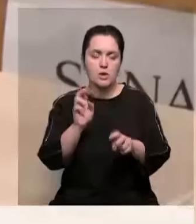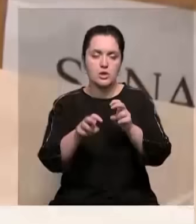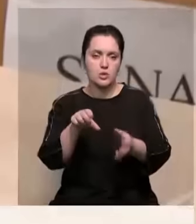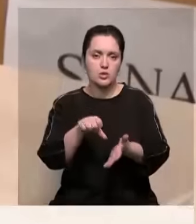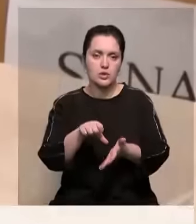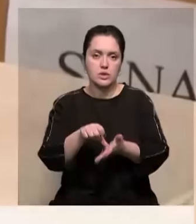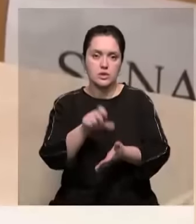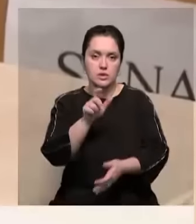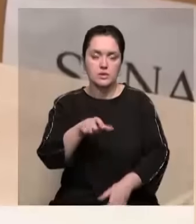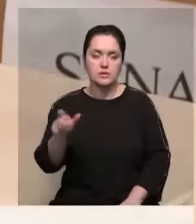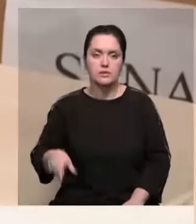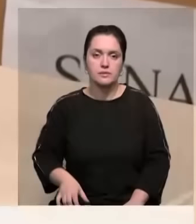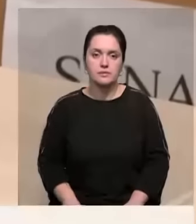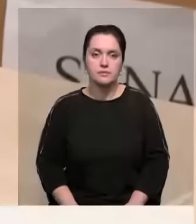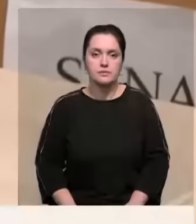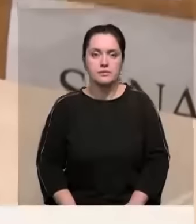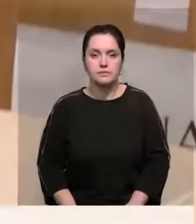количестве участников.